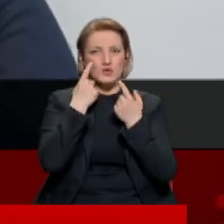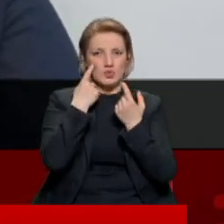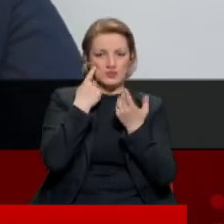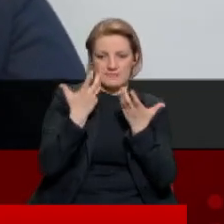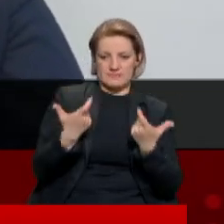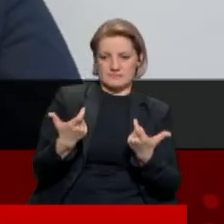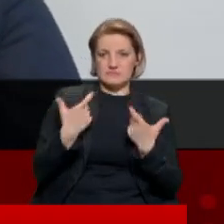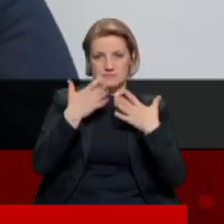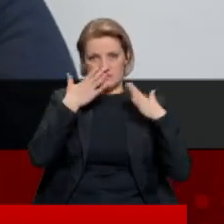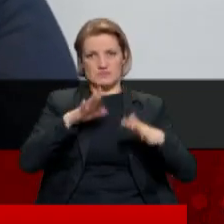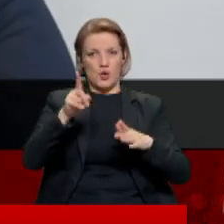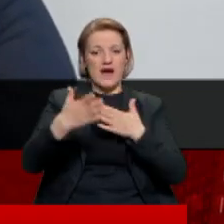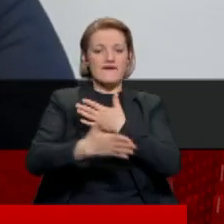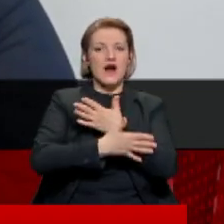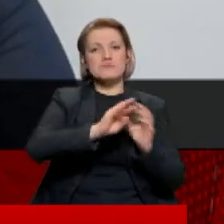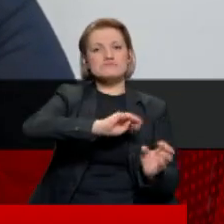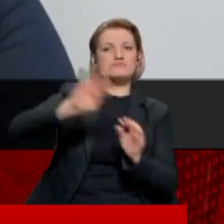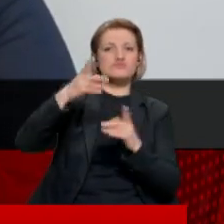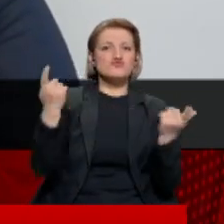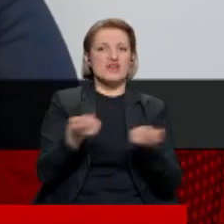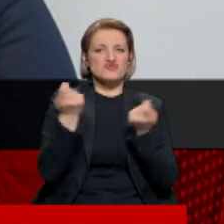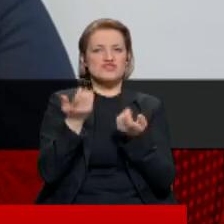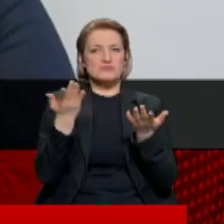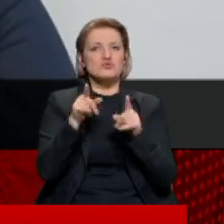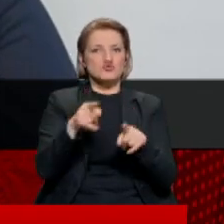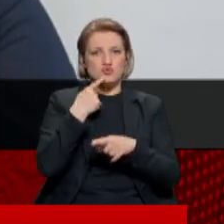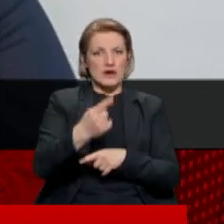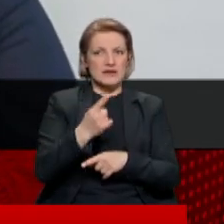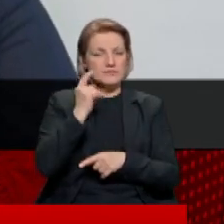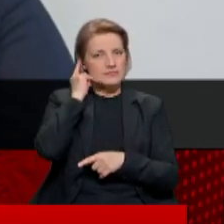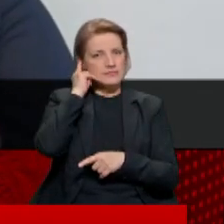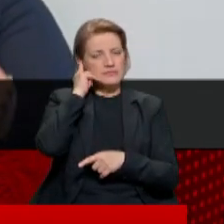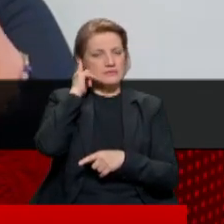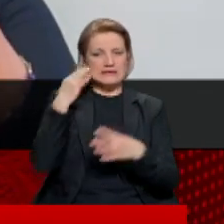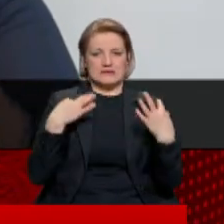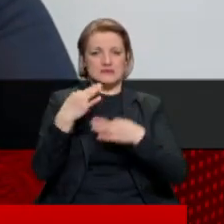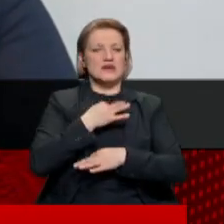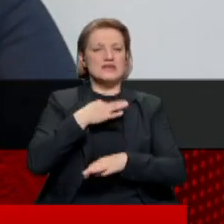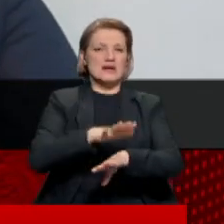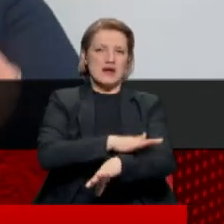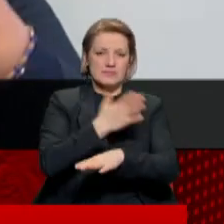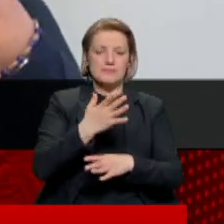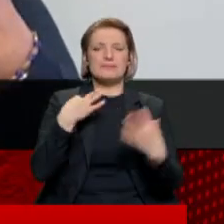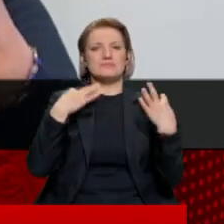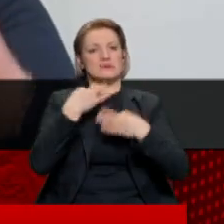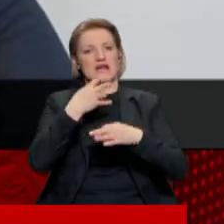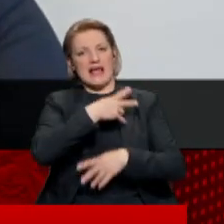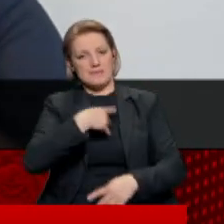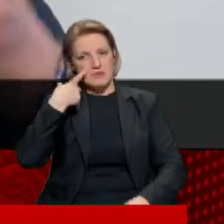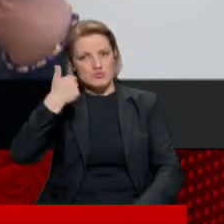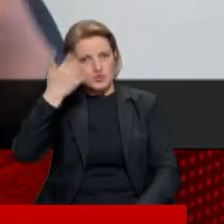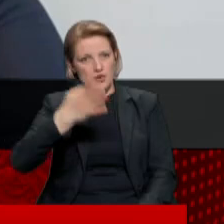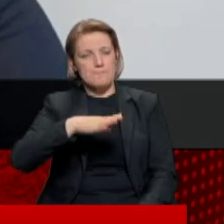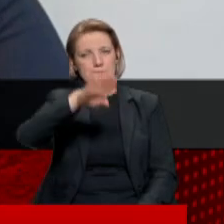bekleyerek oraya yardım göndermeye çalıştım. Fakat şunu söyleyeyim, yani Sayın Kaymakam, Sayın Emniyet Müdürü,